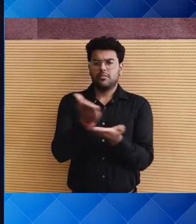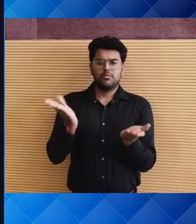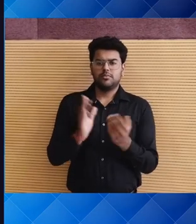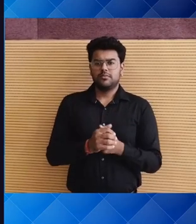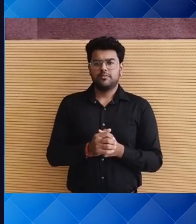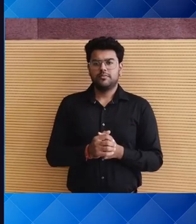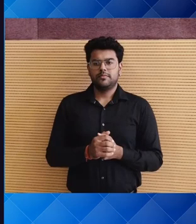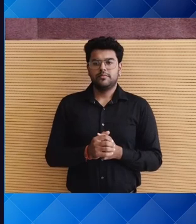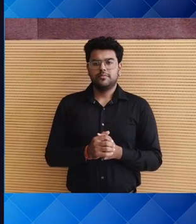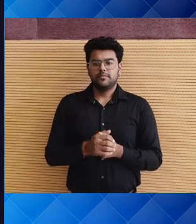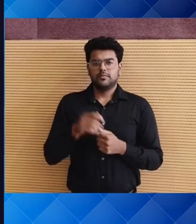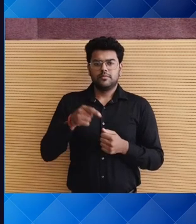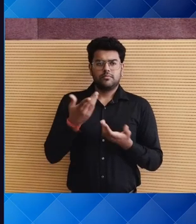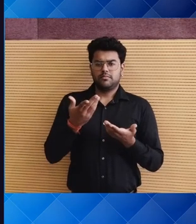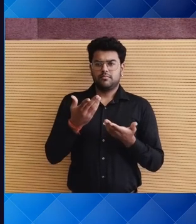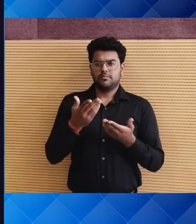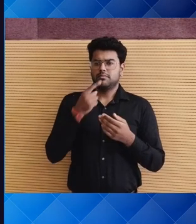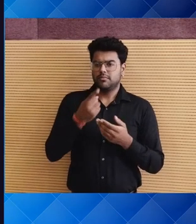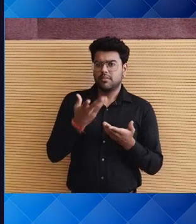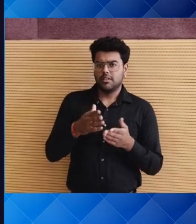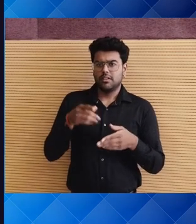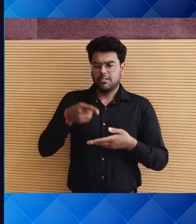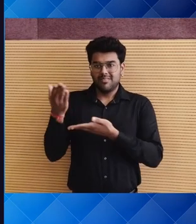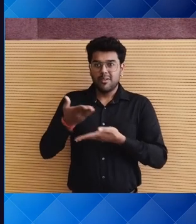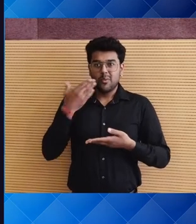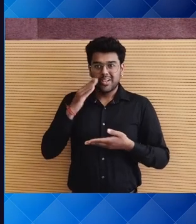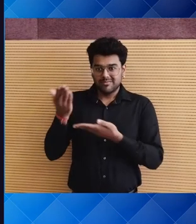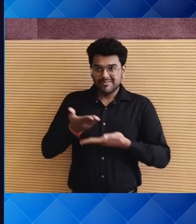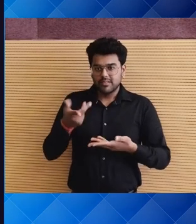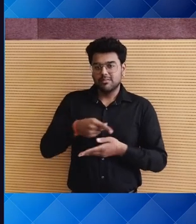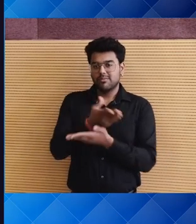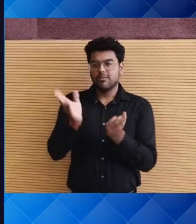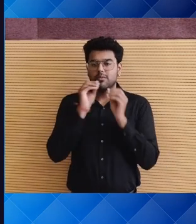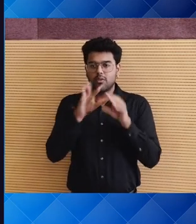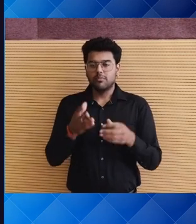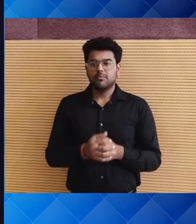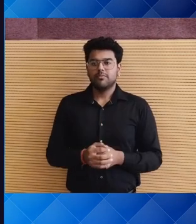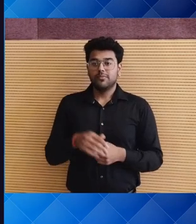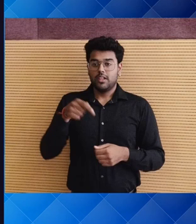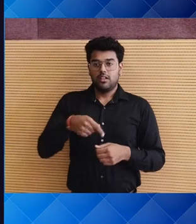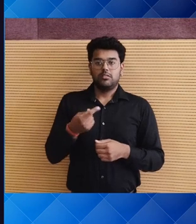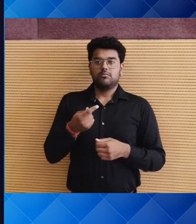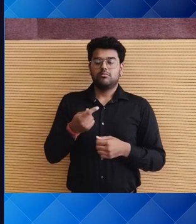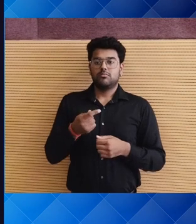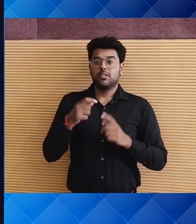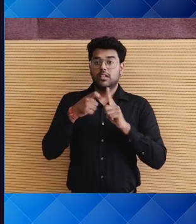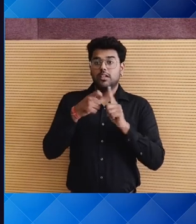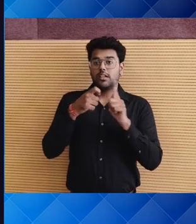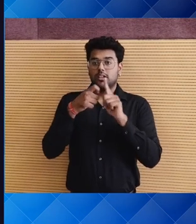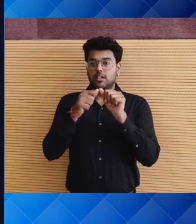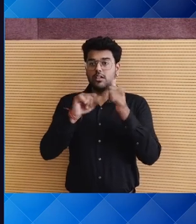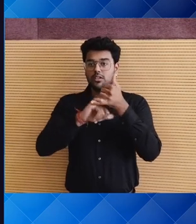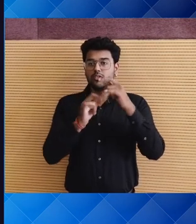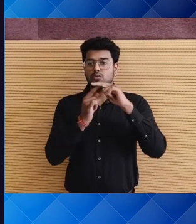को सचिव महोदया ने अपने स्वागत संबोधन में भी बताया कि आज जन्मदिवस है डॉक्टर के कस्तूरी रंगन